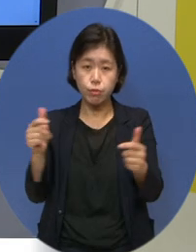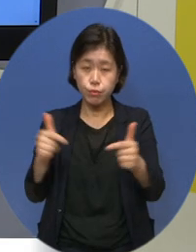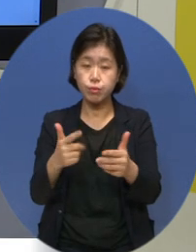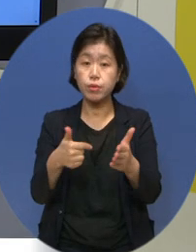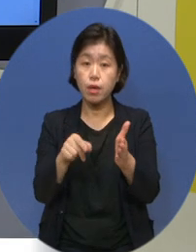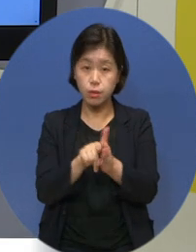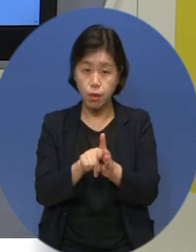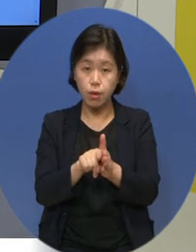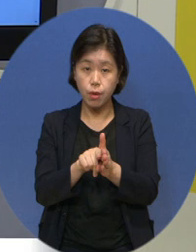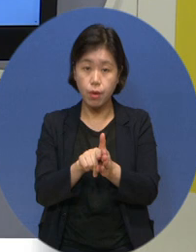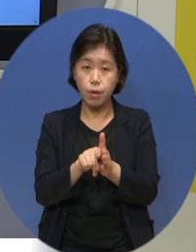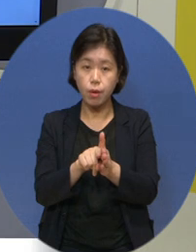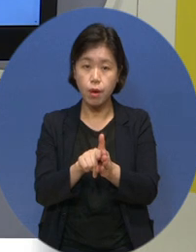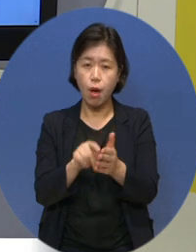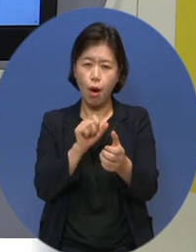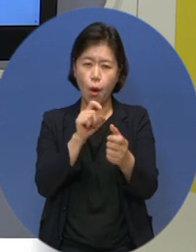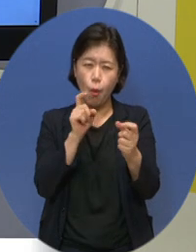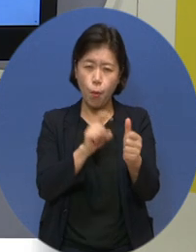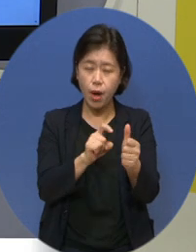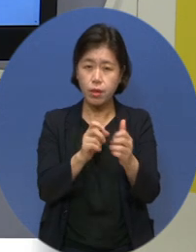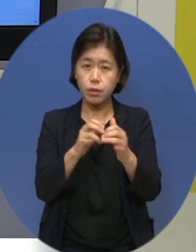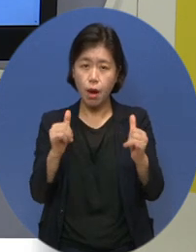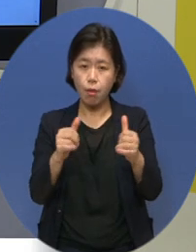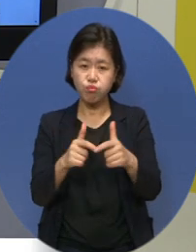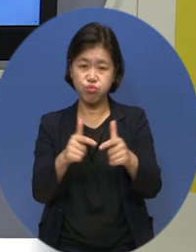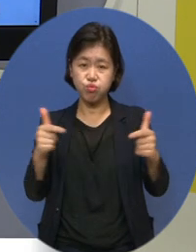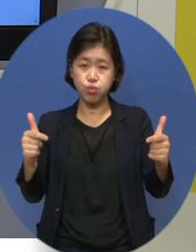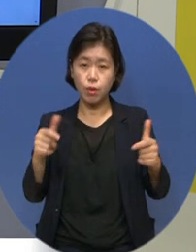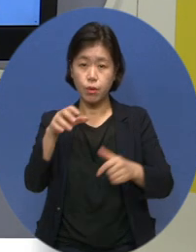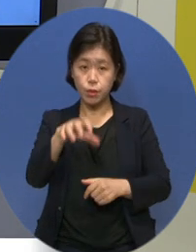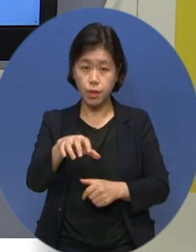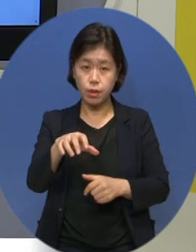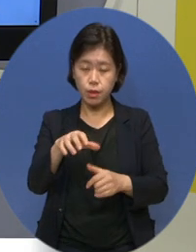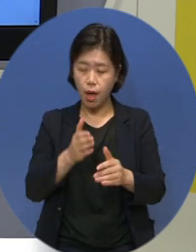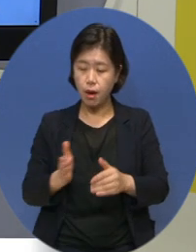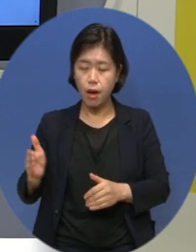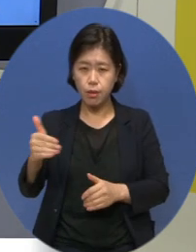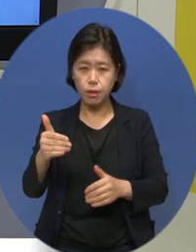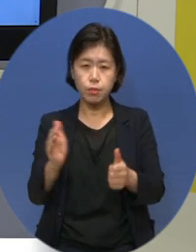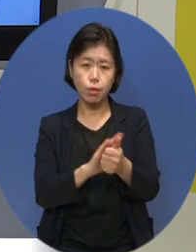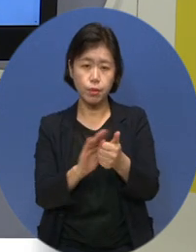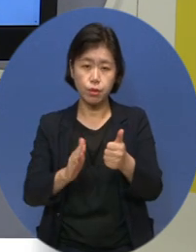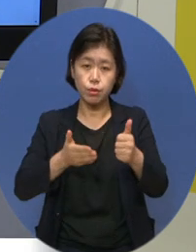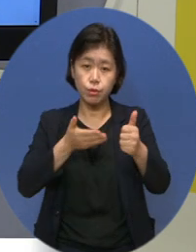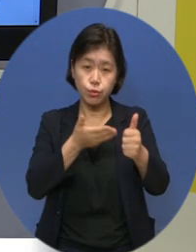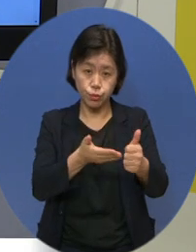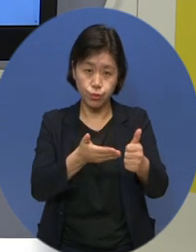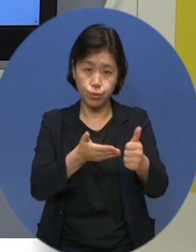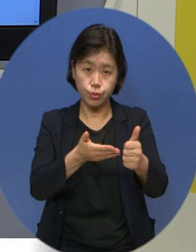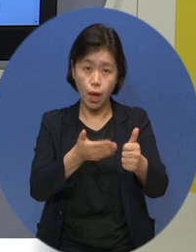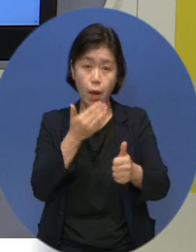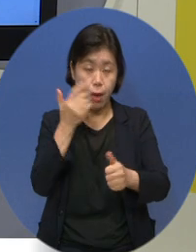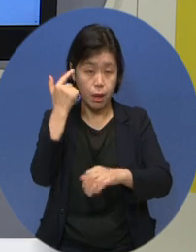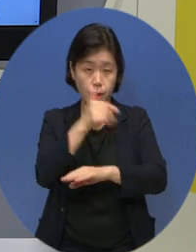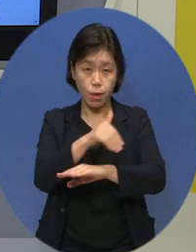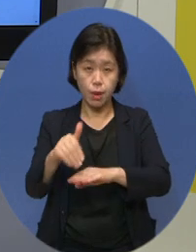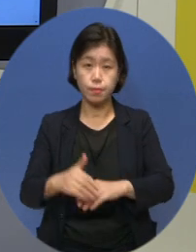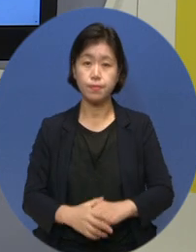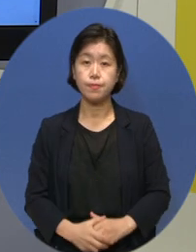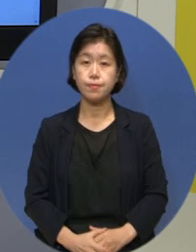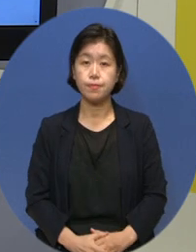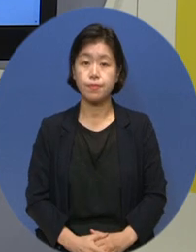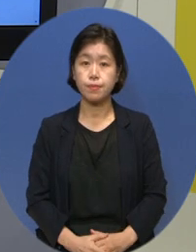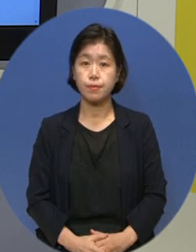확진 자가 광범위하게 발생한 곳에서는 간접 서비스 중심의 서비스 제공이 가능토록 할 예정입니다